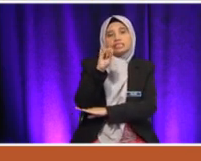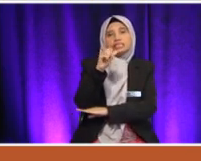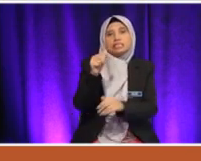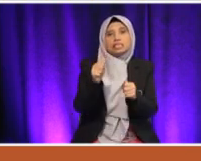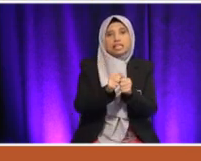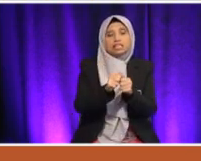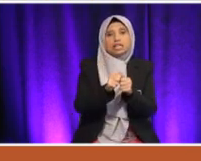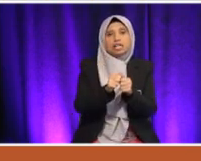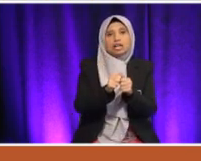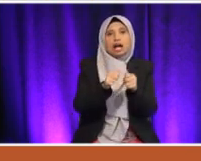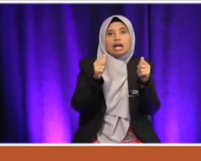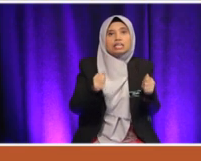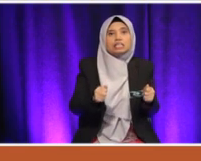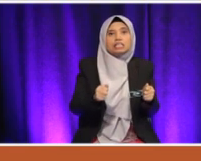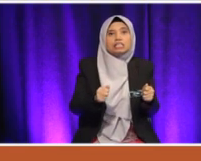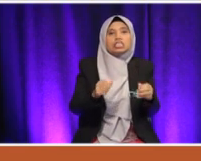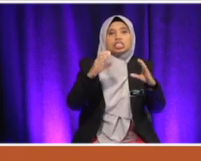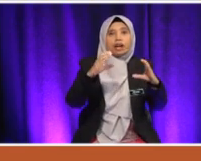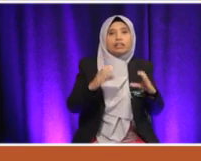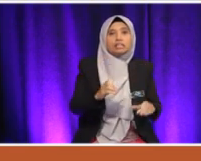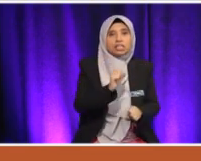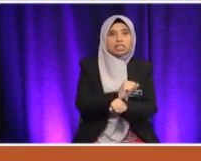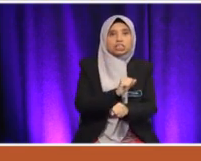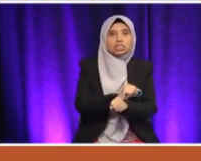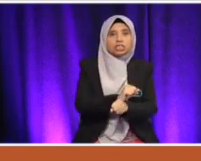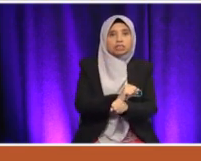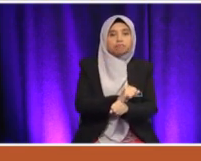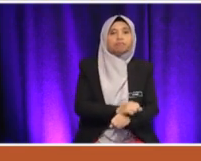menggunakan bahan yang sangat seperti cowok